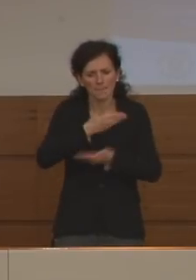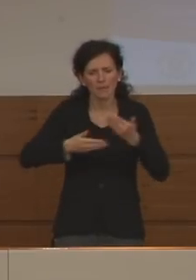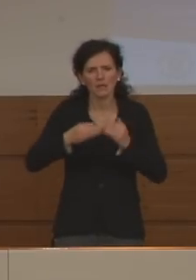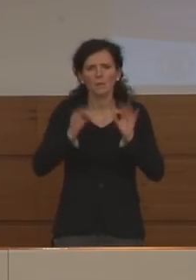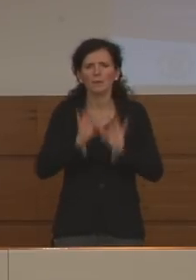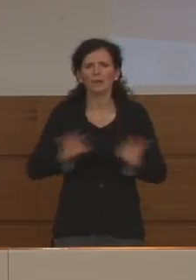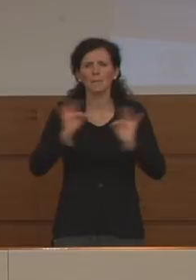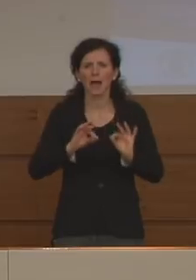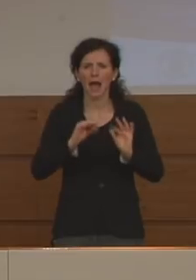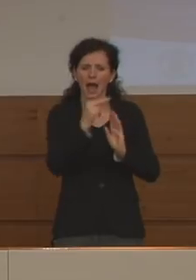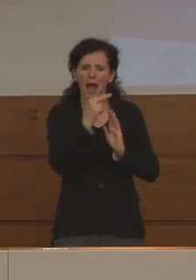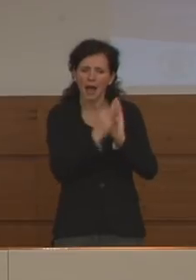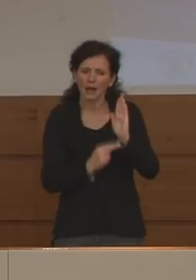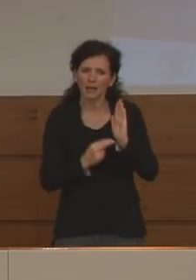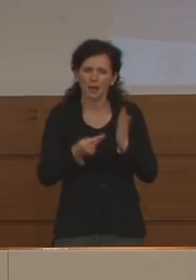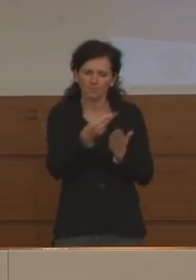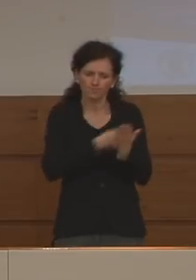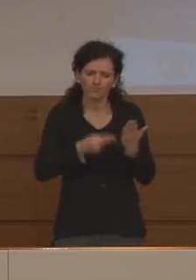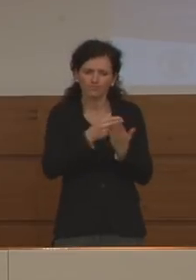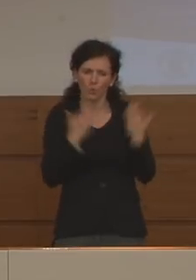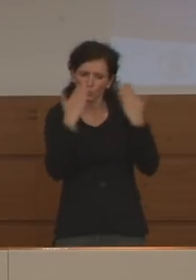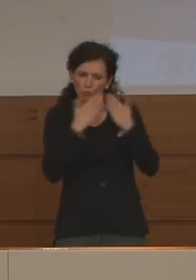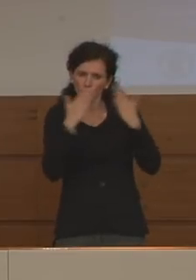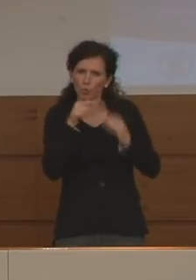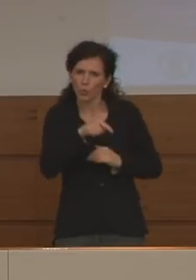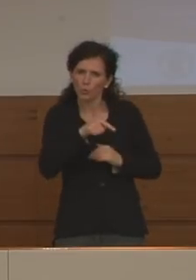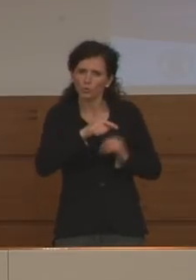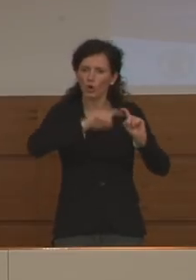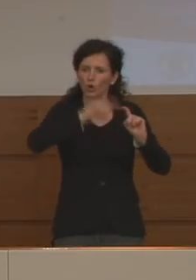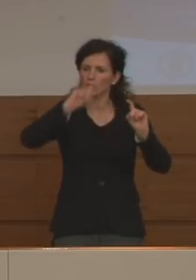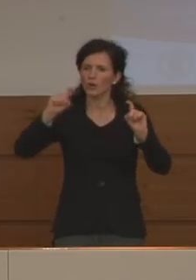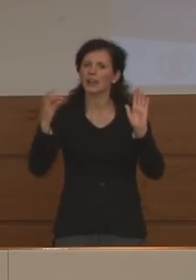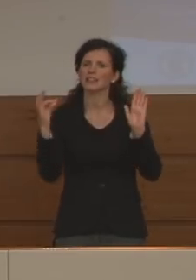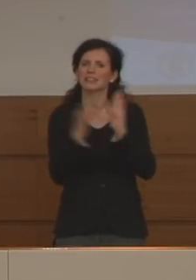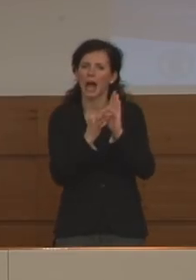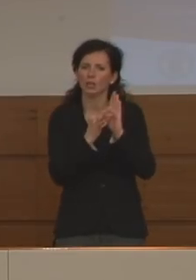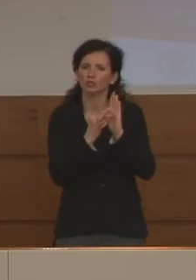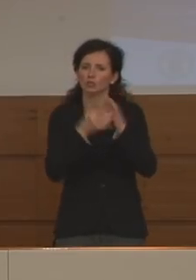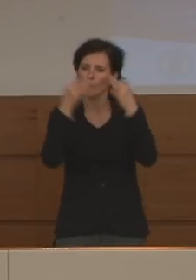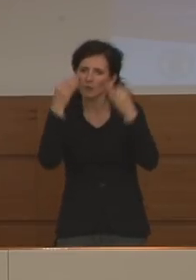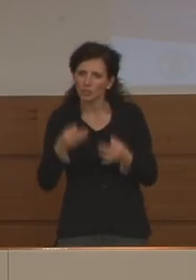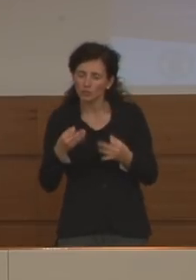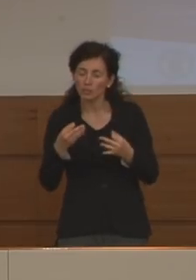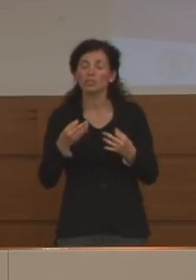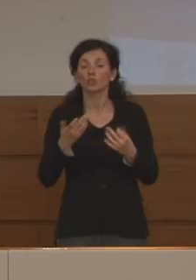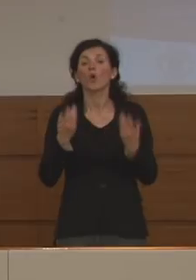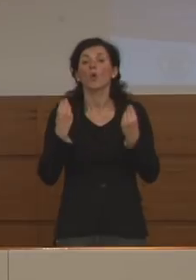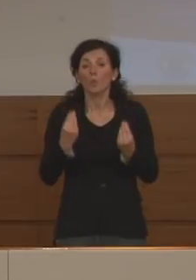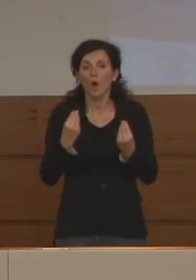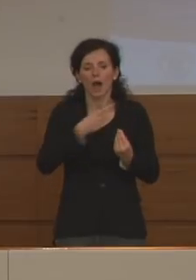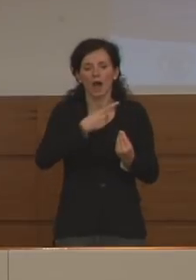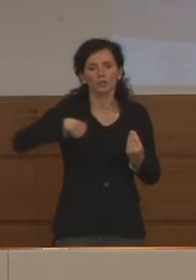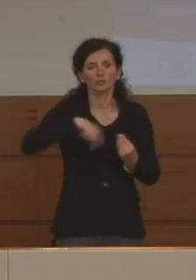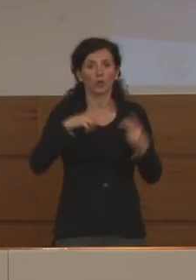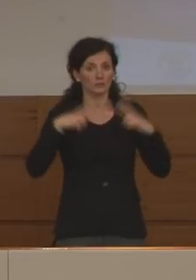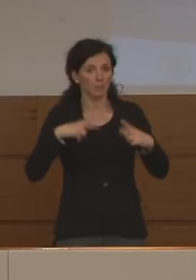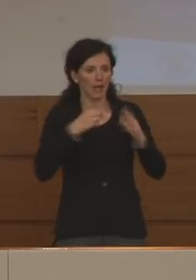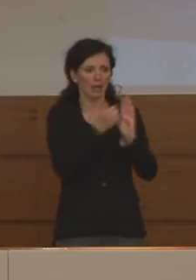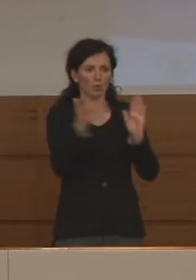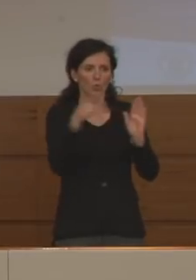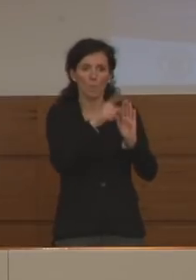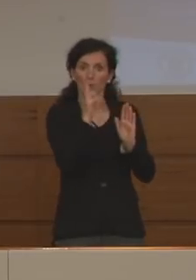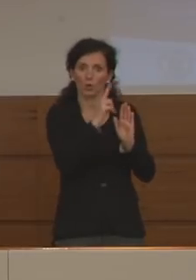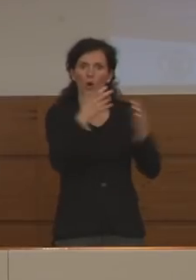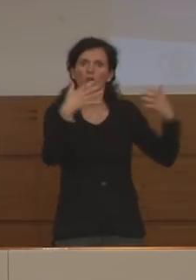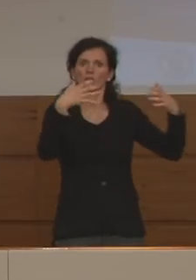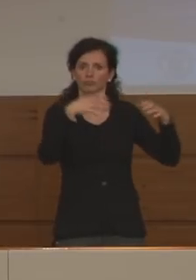importanti saranno studi molto importanti soprattutto quando questi numeri continueranno come speriamo a calare in quel momento questi